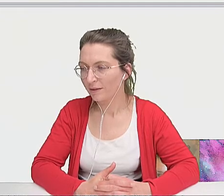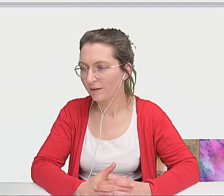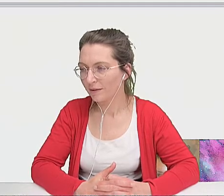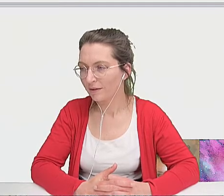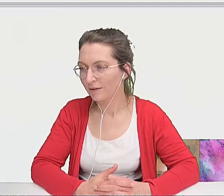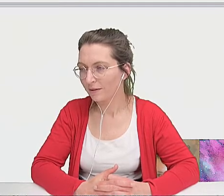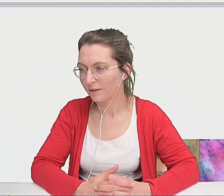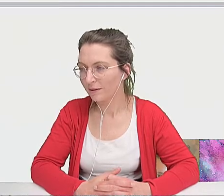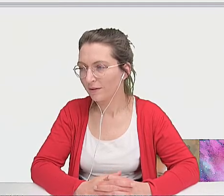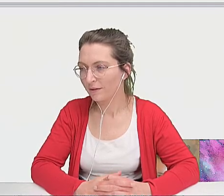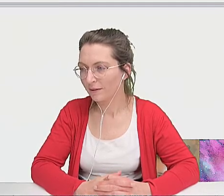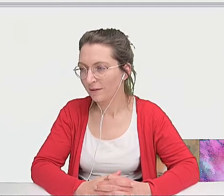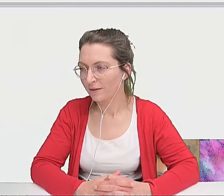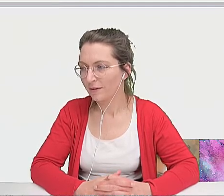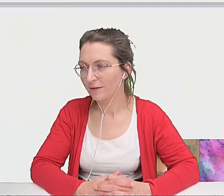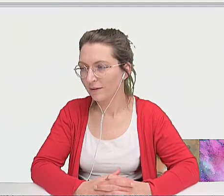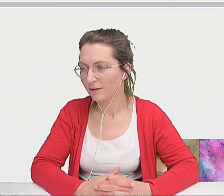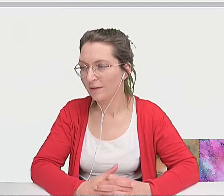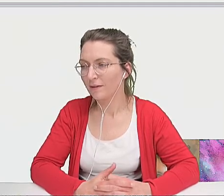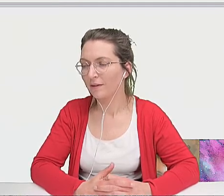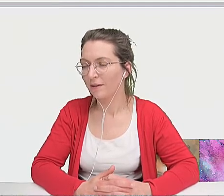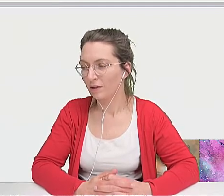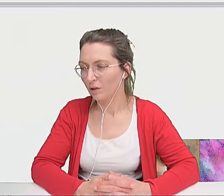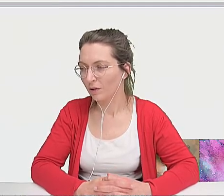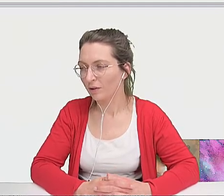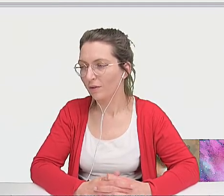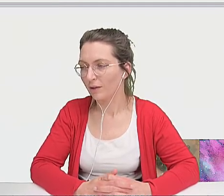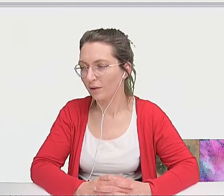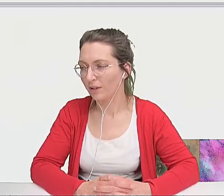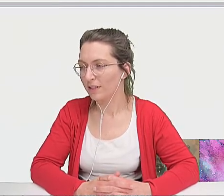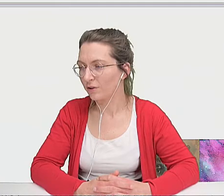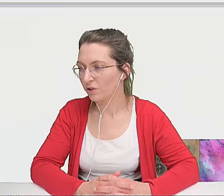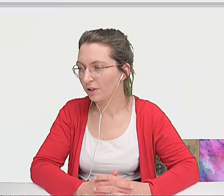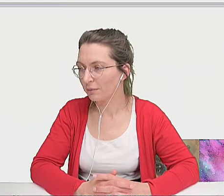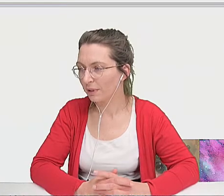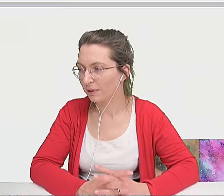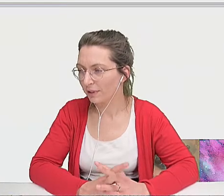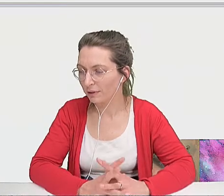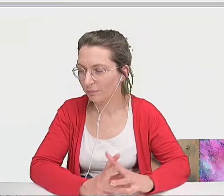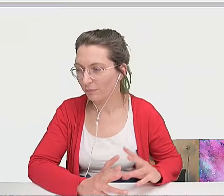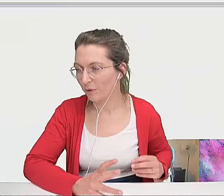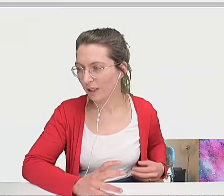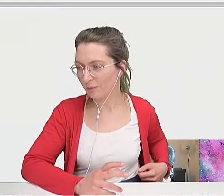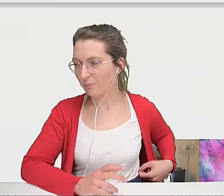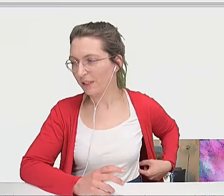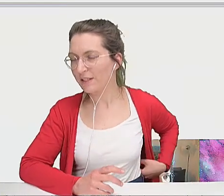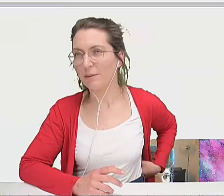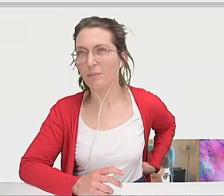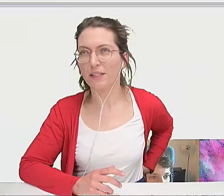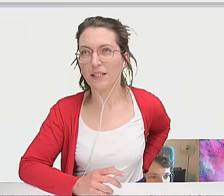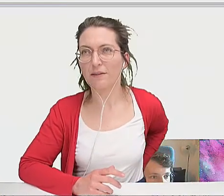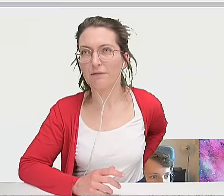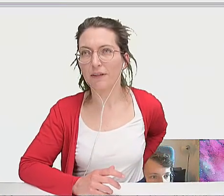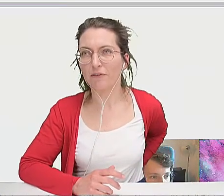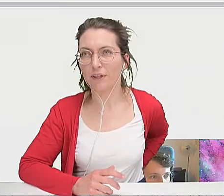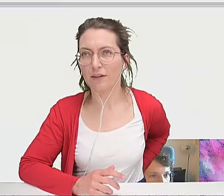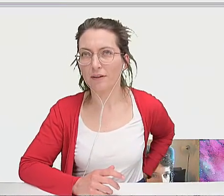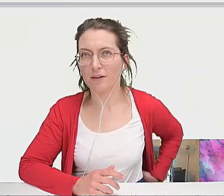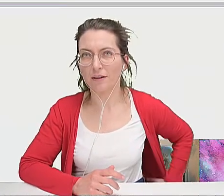Murmeln hier aufheben und in das Loch daneben werfen. Okay, und da ist auch schon ein Programmierprinzip mit